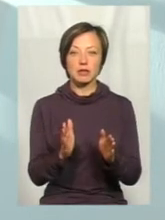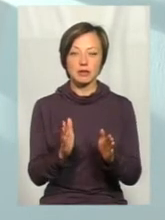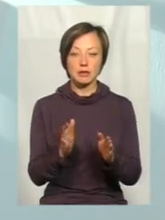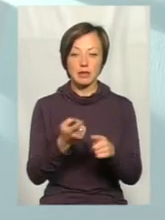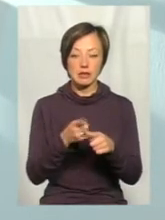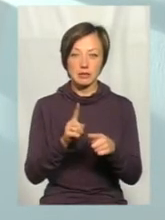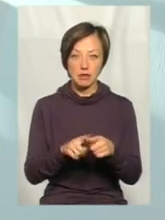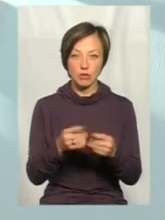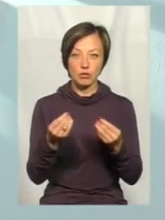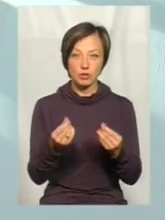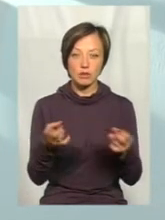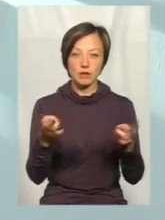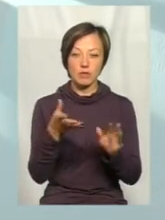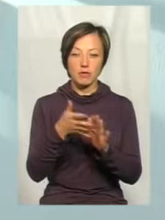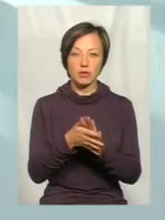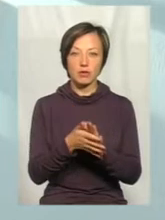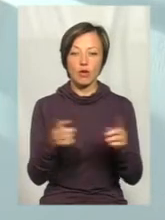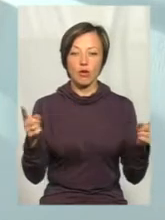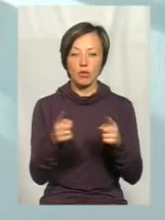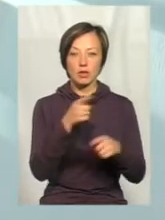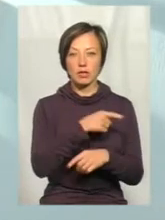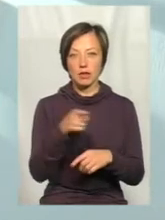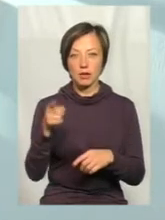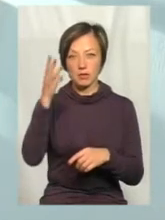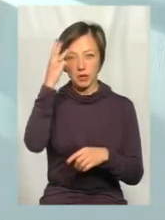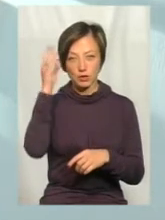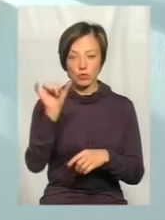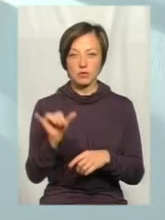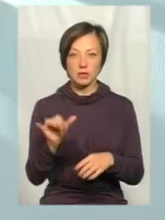і їх потрібно освоїти в досить короткий термін. І Хмельницький